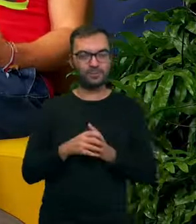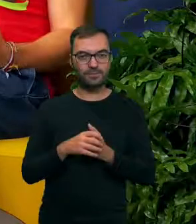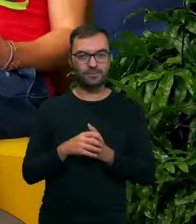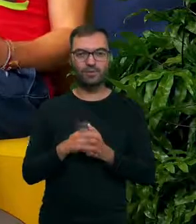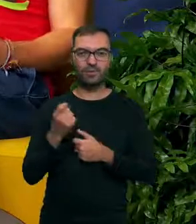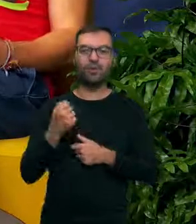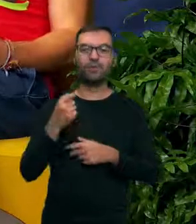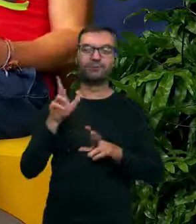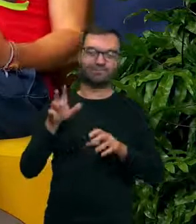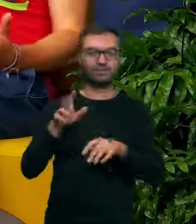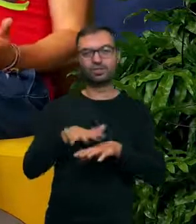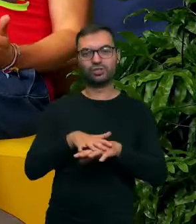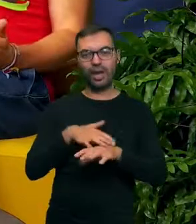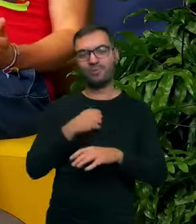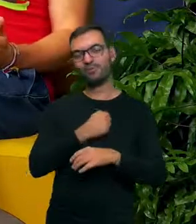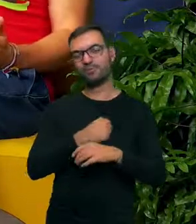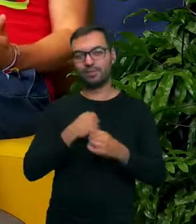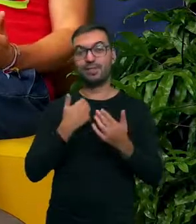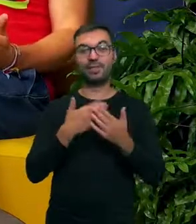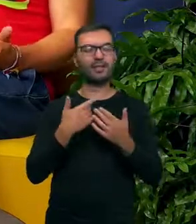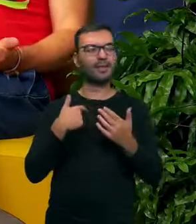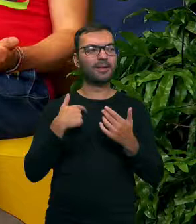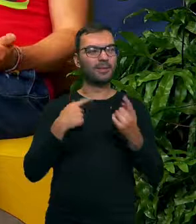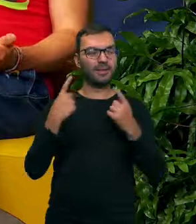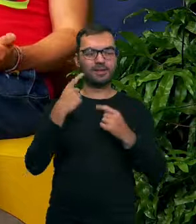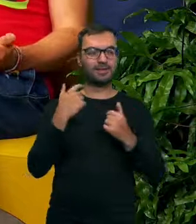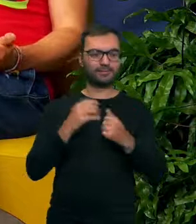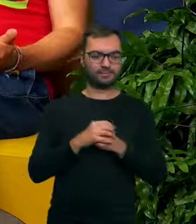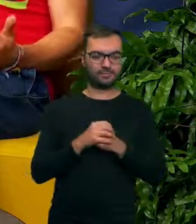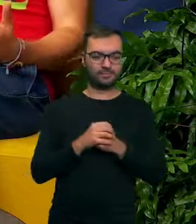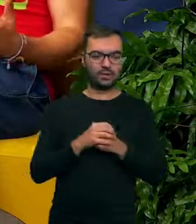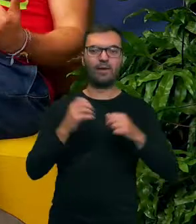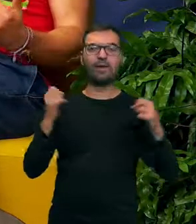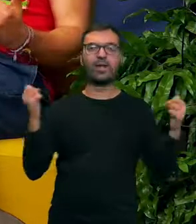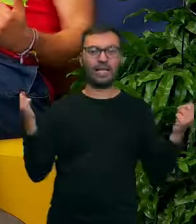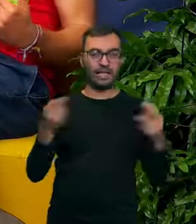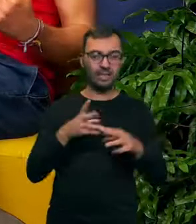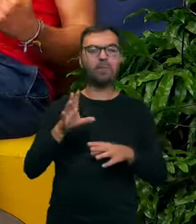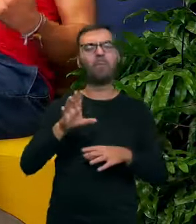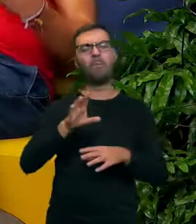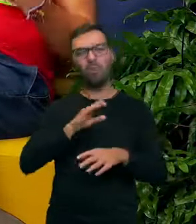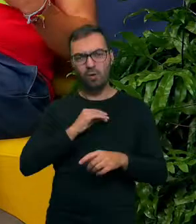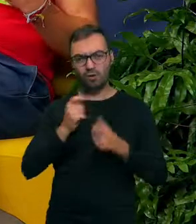trochę współczujemy i ja uważam, że jakby właśnie w kinie można sobie pozwolić na coś takiego, żeby